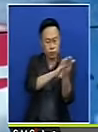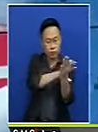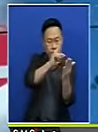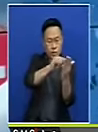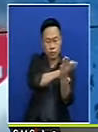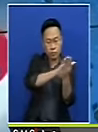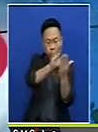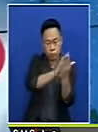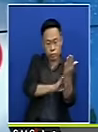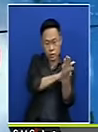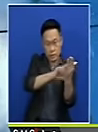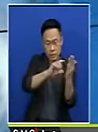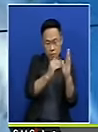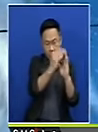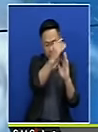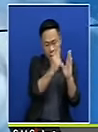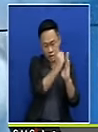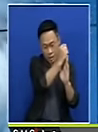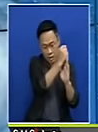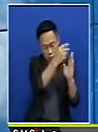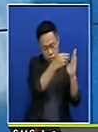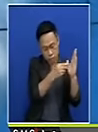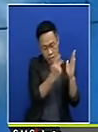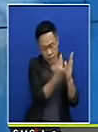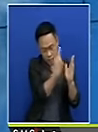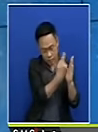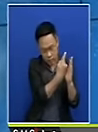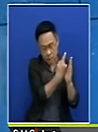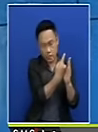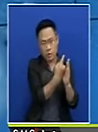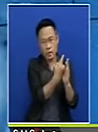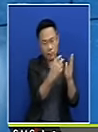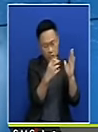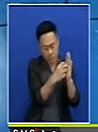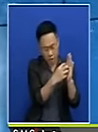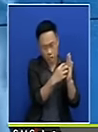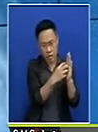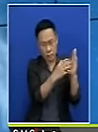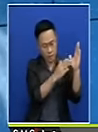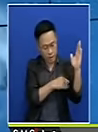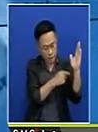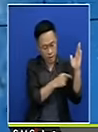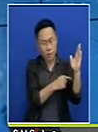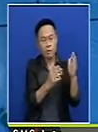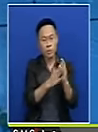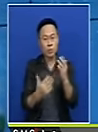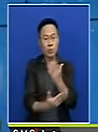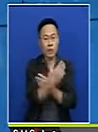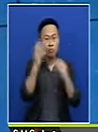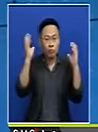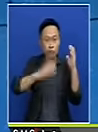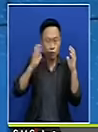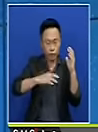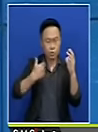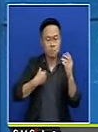ตะวันตกนะครับไล่ลงมาตั้งแต่ภาคเหนือจังหวัดตากนะครับแล้วก็บริเวณของกาญจนบุรีนะครับพื้นที่ภาคกลางครับรวมถึงบริเวณของพื้นที่ภาคใต้คาดการณ์กันว่า